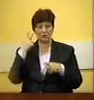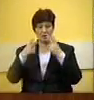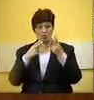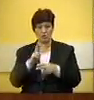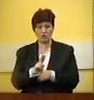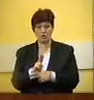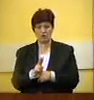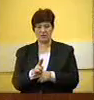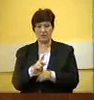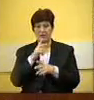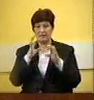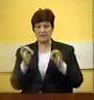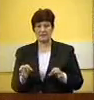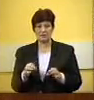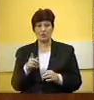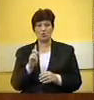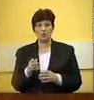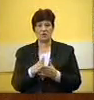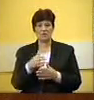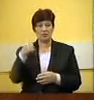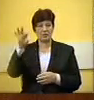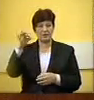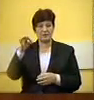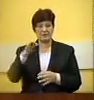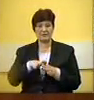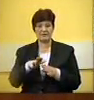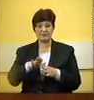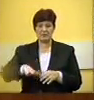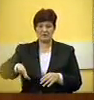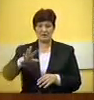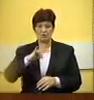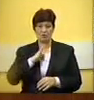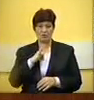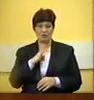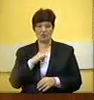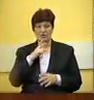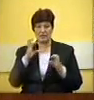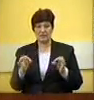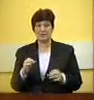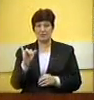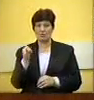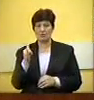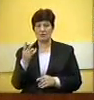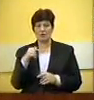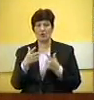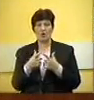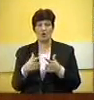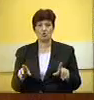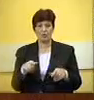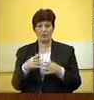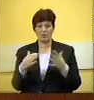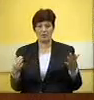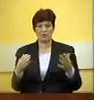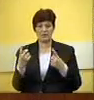države. I sigurno je da to mora da bude jedinstven sistem na teritoriji Vojvodine. I sigurno jeste, ako je odabran ovaj